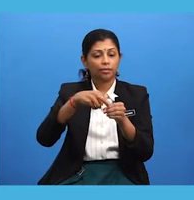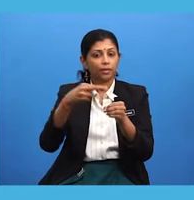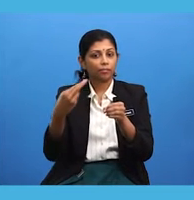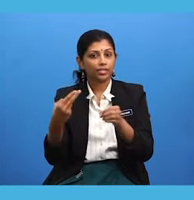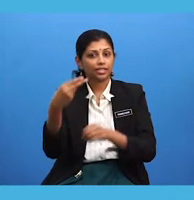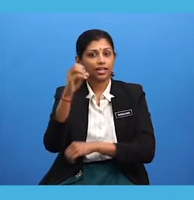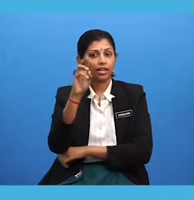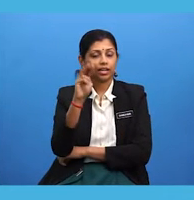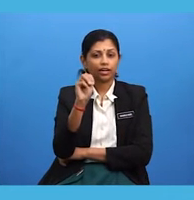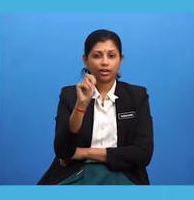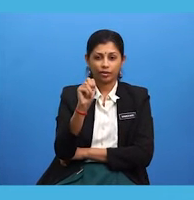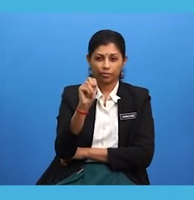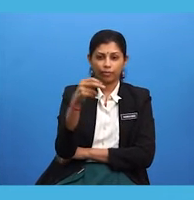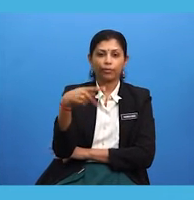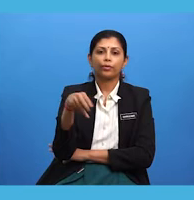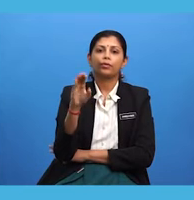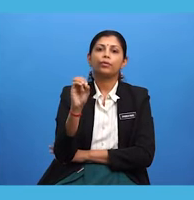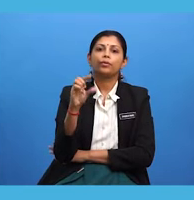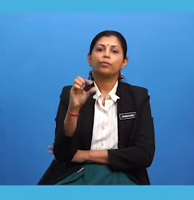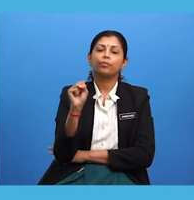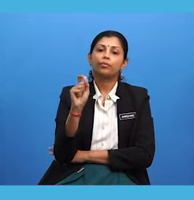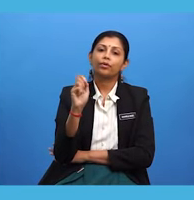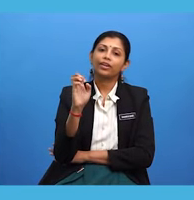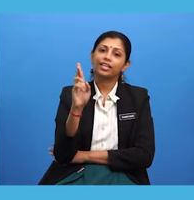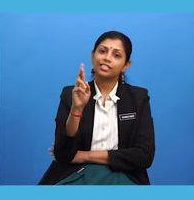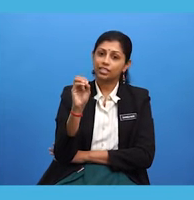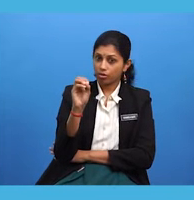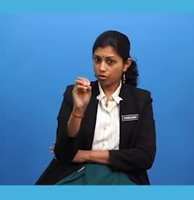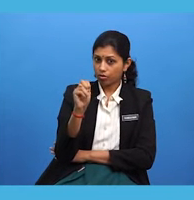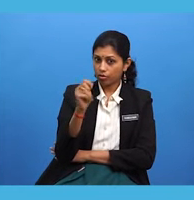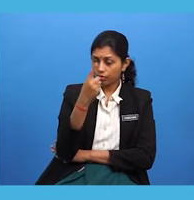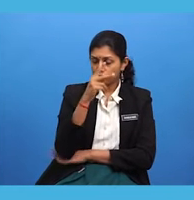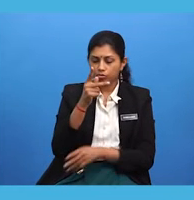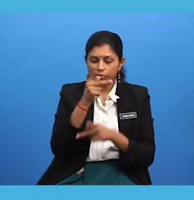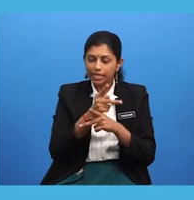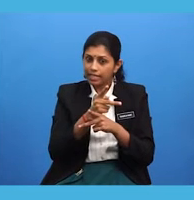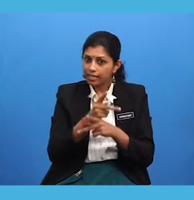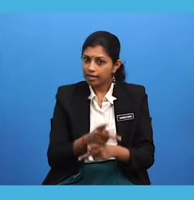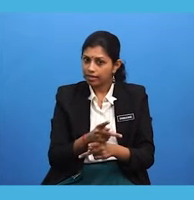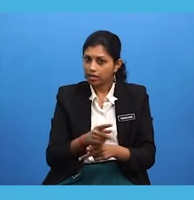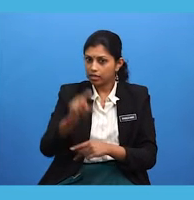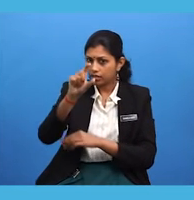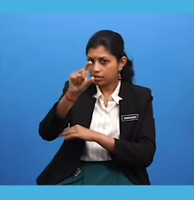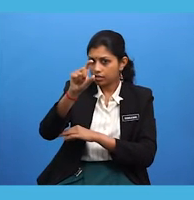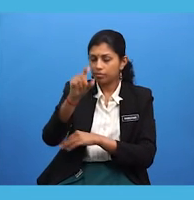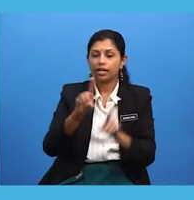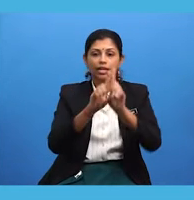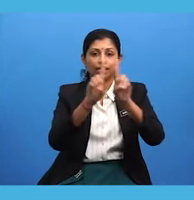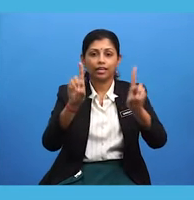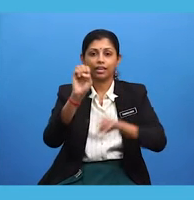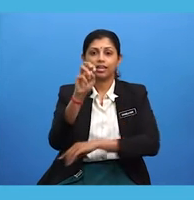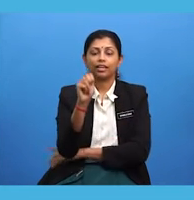hormon progesteron, betul murid-murid, untuk mengekalkan ketebalan